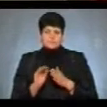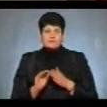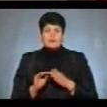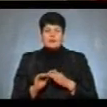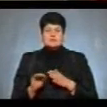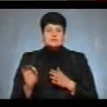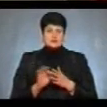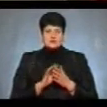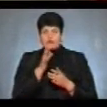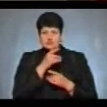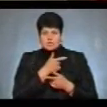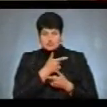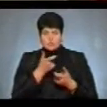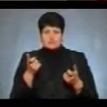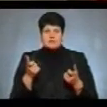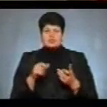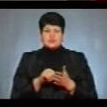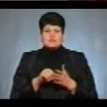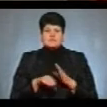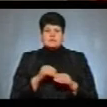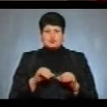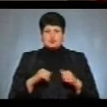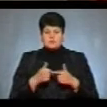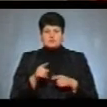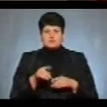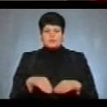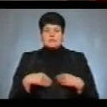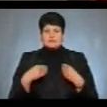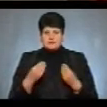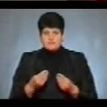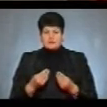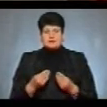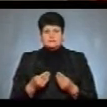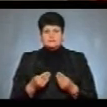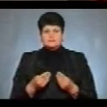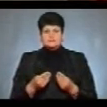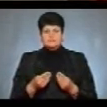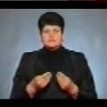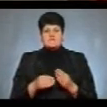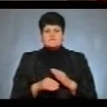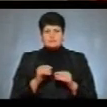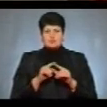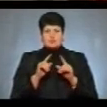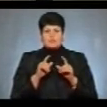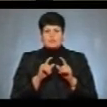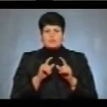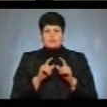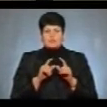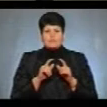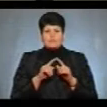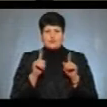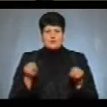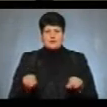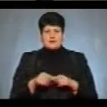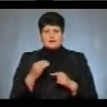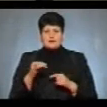вчасно поінформувати членів дільничних виборчих комісій, що вони відповідно видавали дані виборчі бюлетені відповідно по ID-картці.